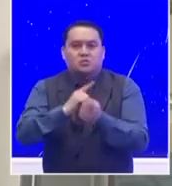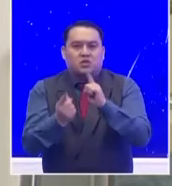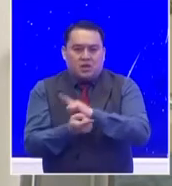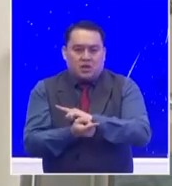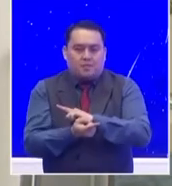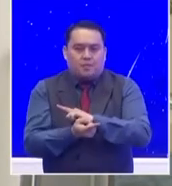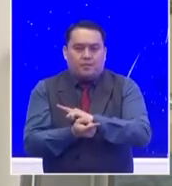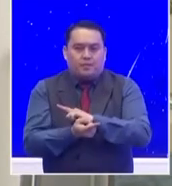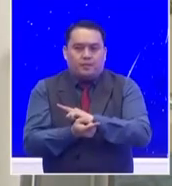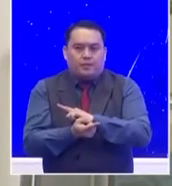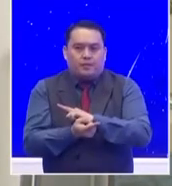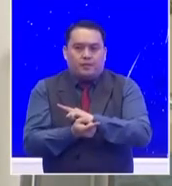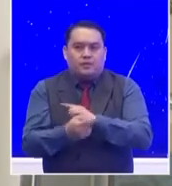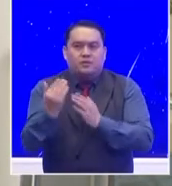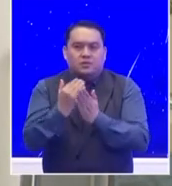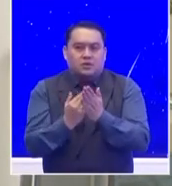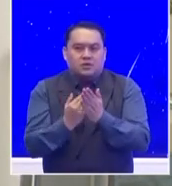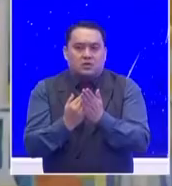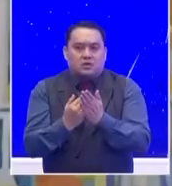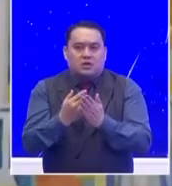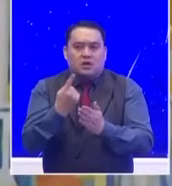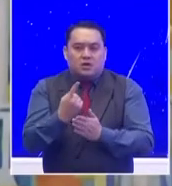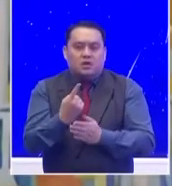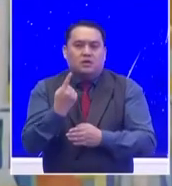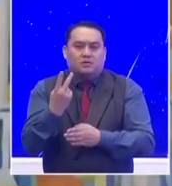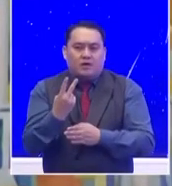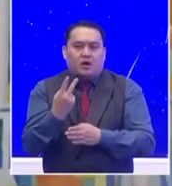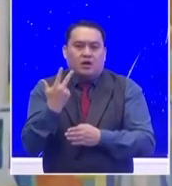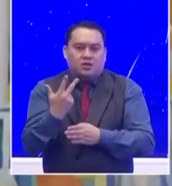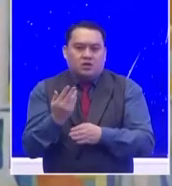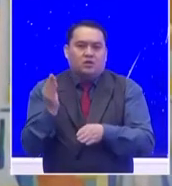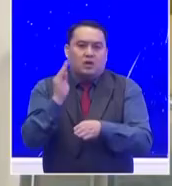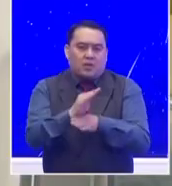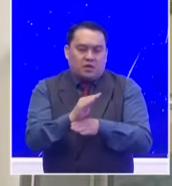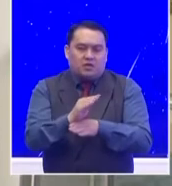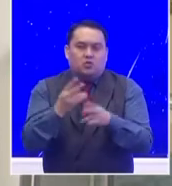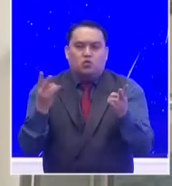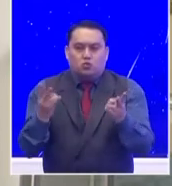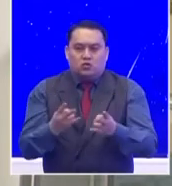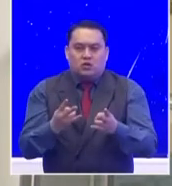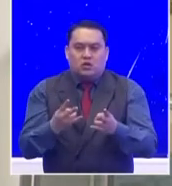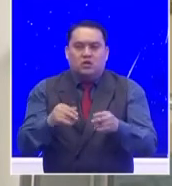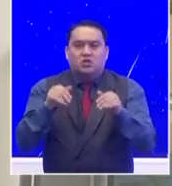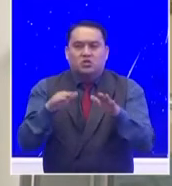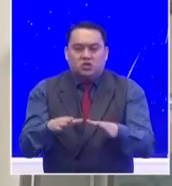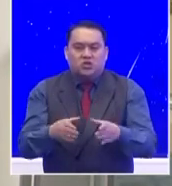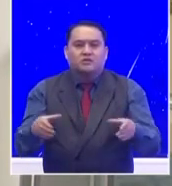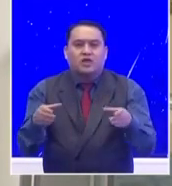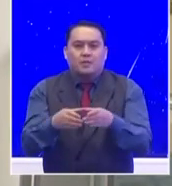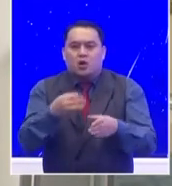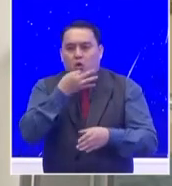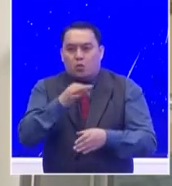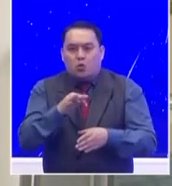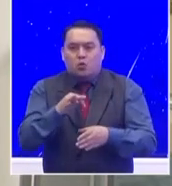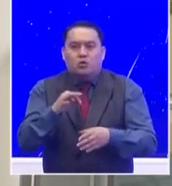случае статьи 2.1, там дополняется полномочия, у него дается дополнительно. Без решения общественного совета любой